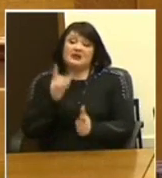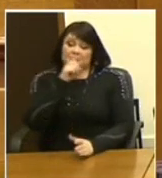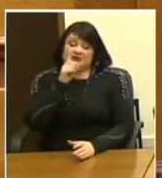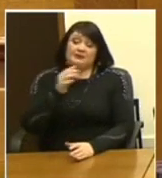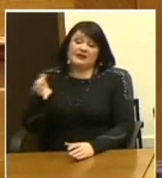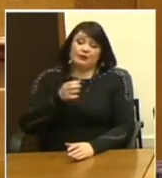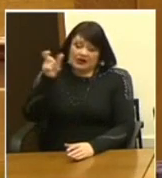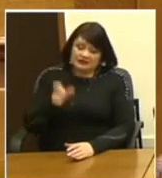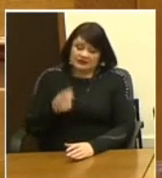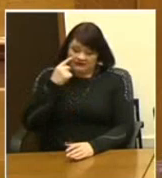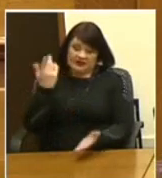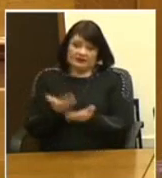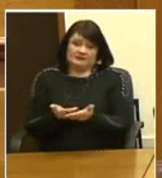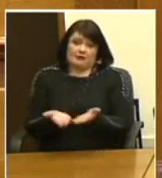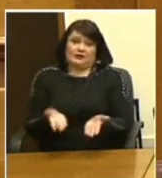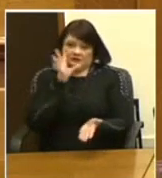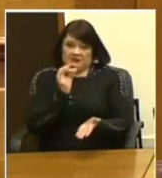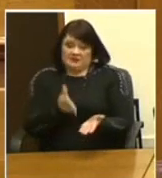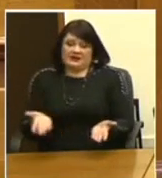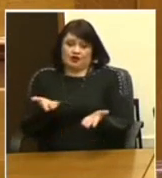ίδια η πραγματικότητα.